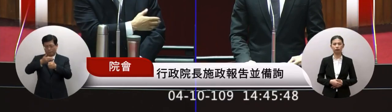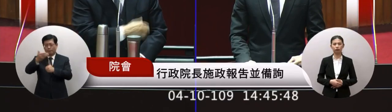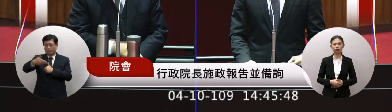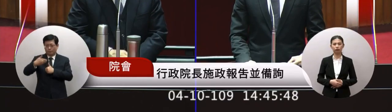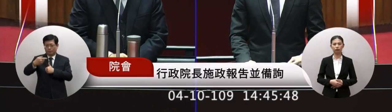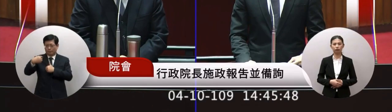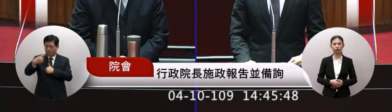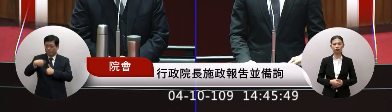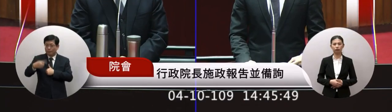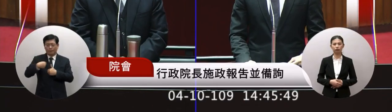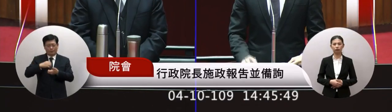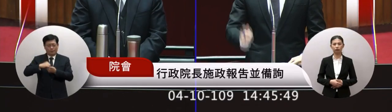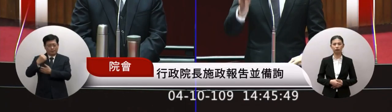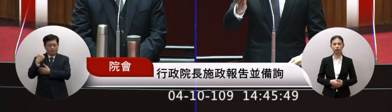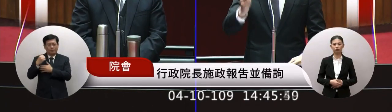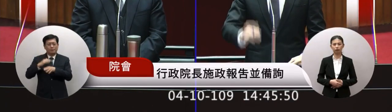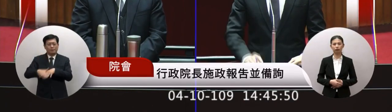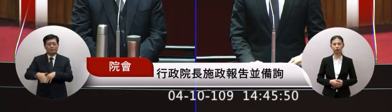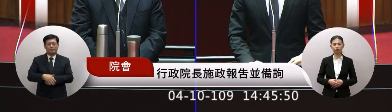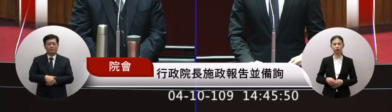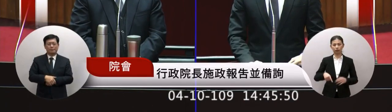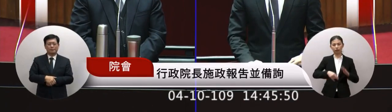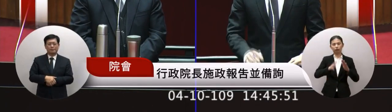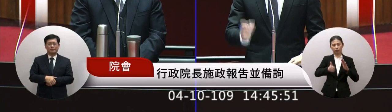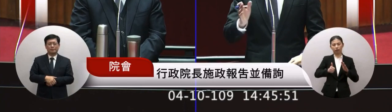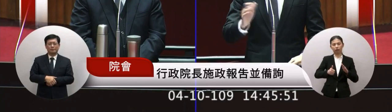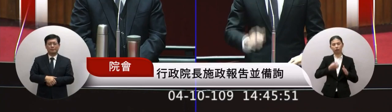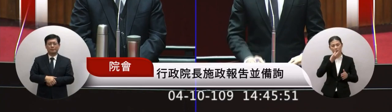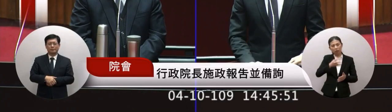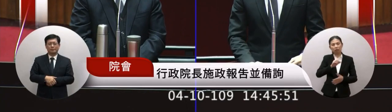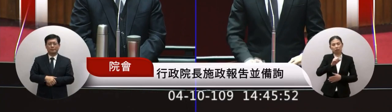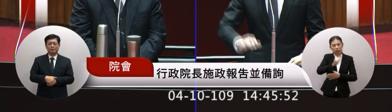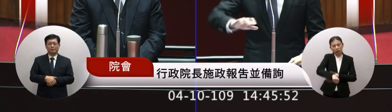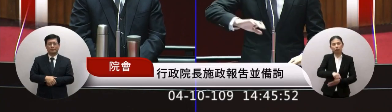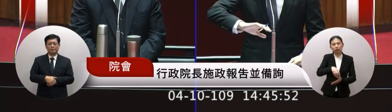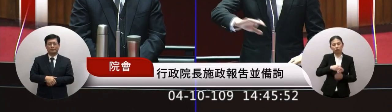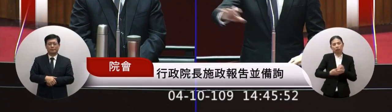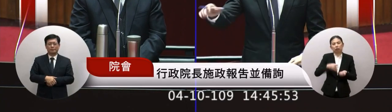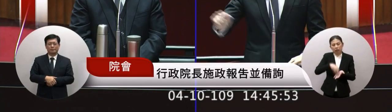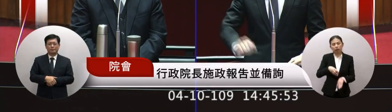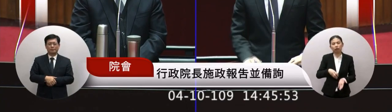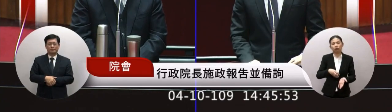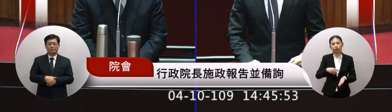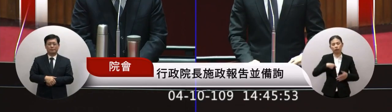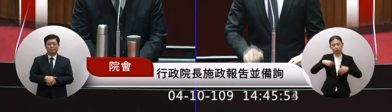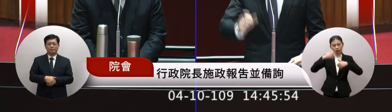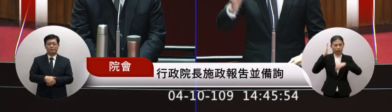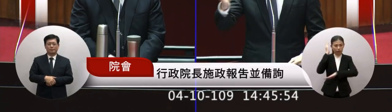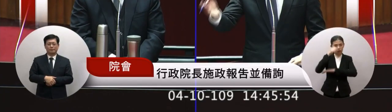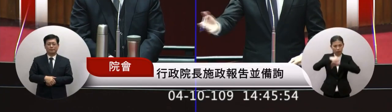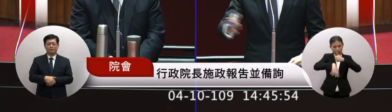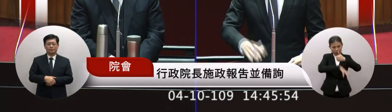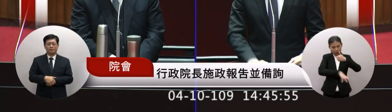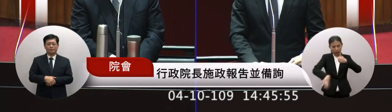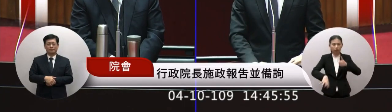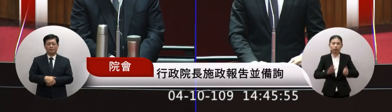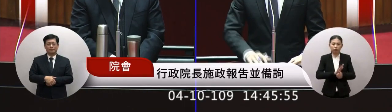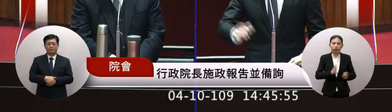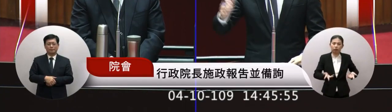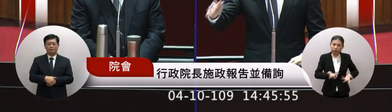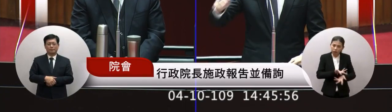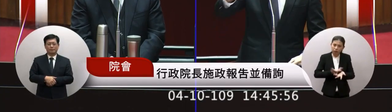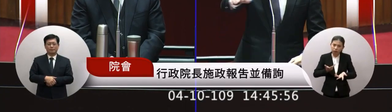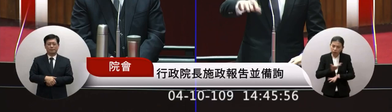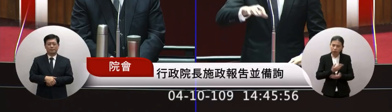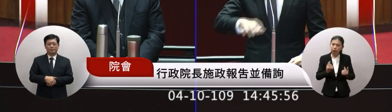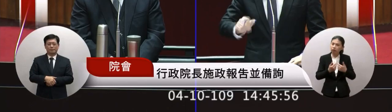啊，阮一定尽力来做。 我想有院长安尼挂保证吼，我相信会当，尤其是跨部门的这个工作，我头先讲卫福部啦，